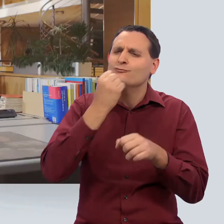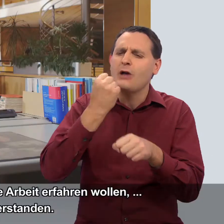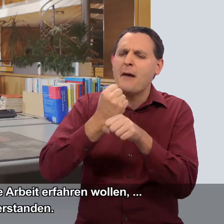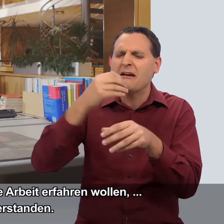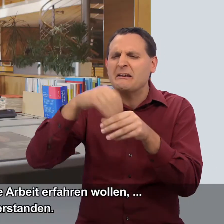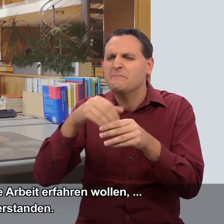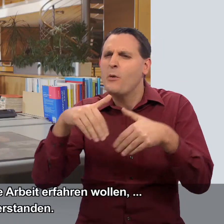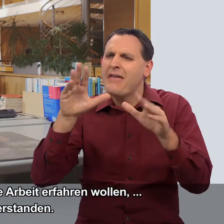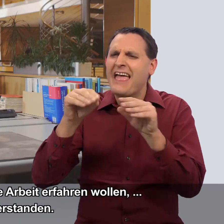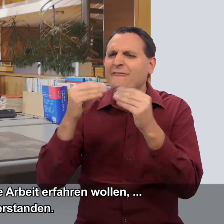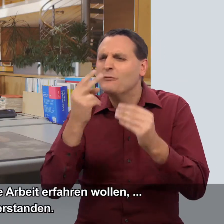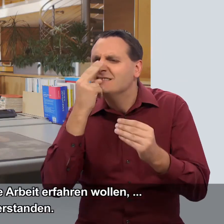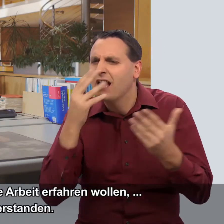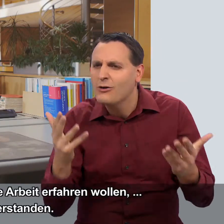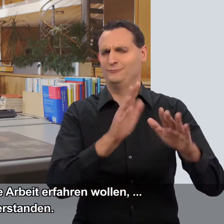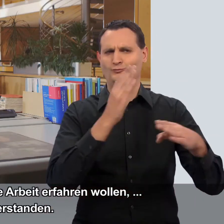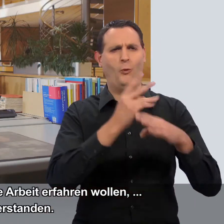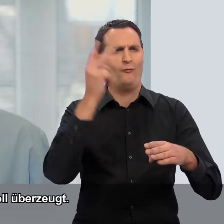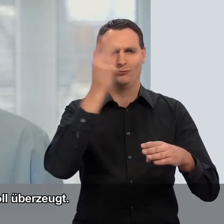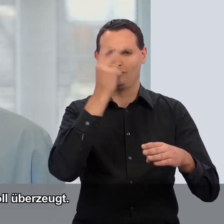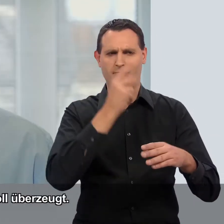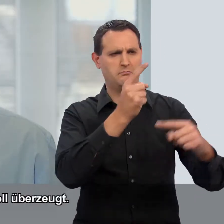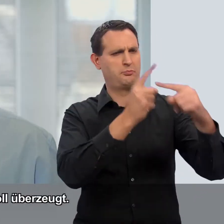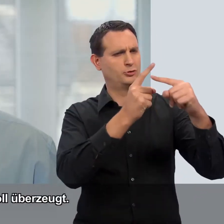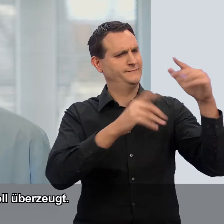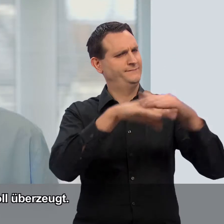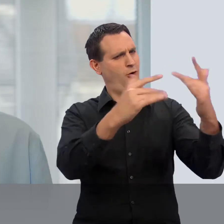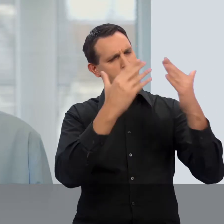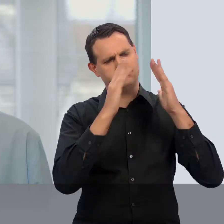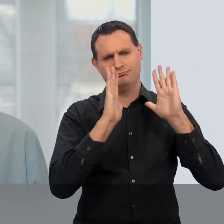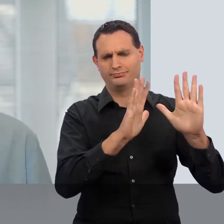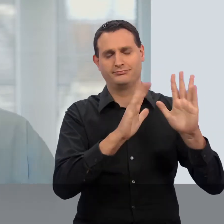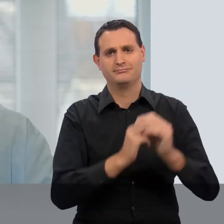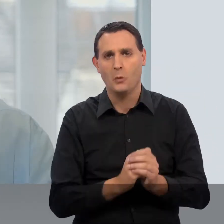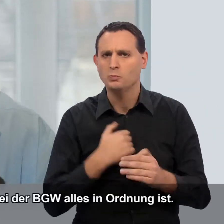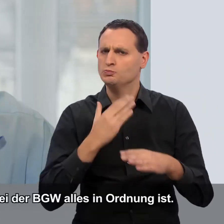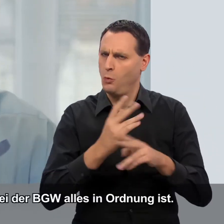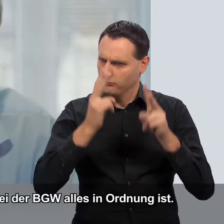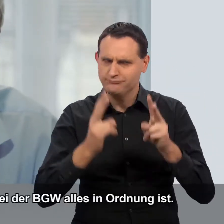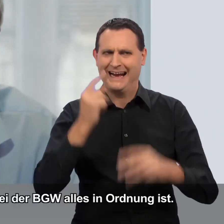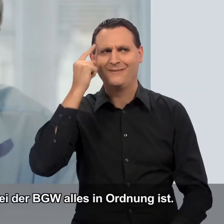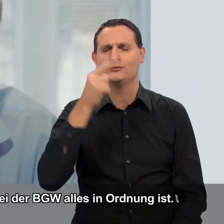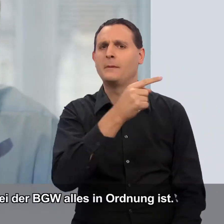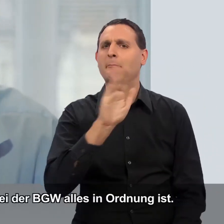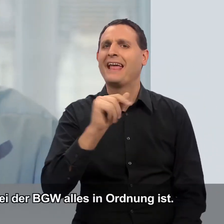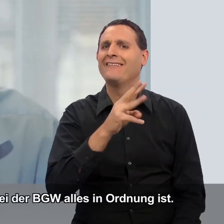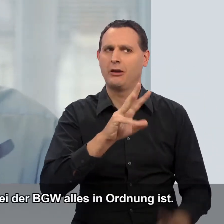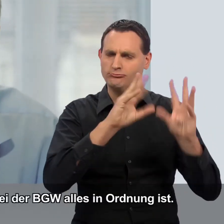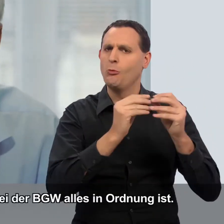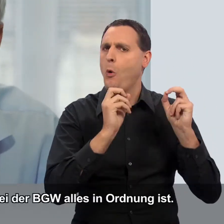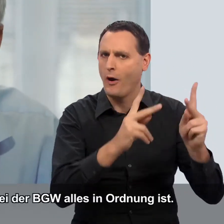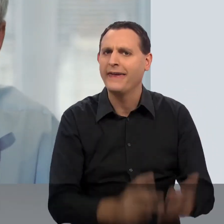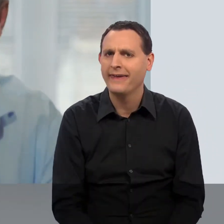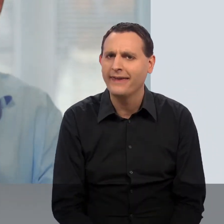Wenn Sie noch mehr über meine Arbeit erfahren wollen... hab's verstanden. Sie haben mich voll überzeugt. Habe ich doch gleich gewusst, dass bei der BGB